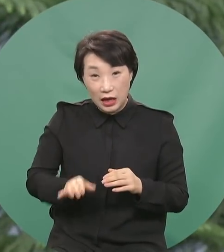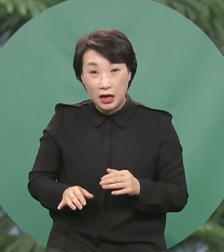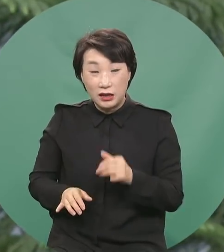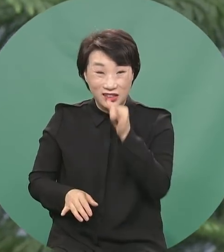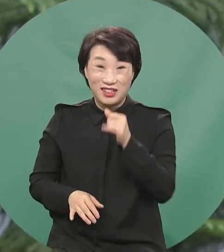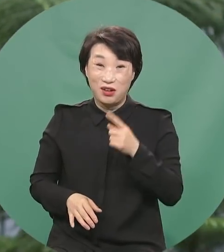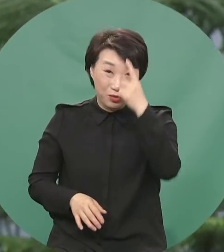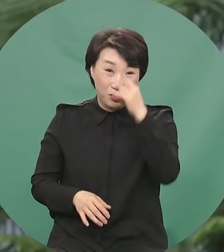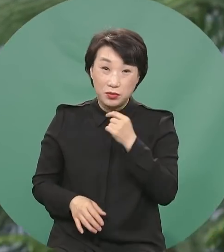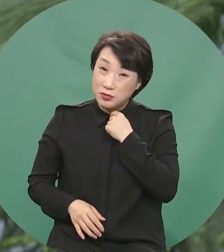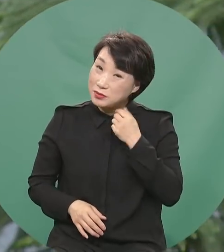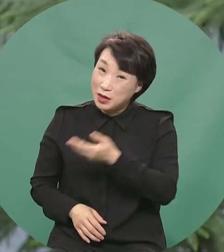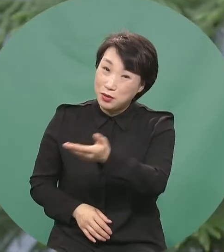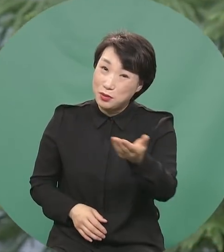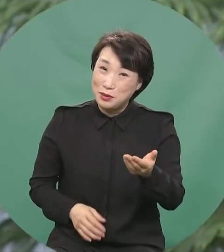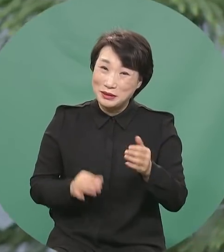말이죠.